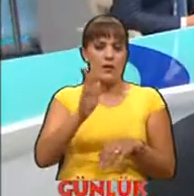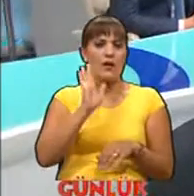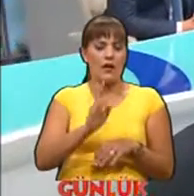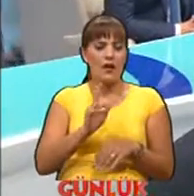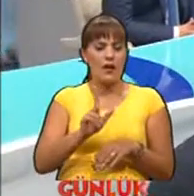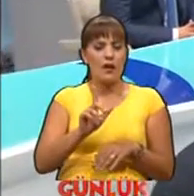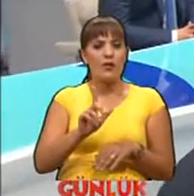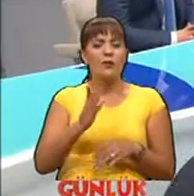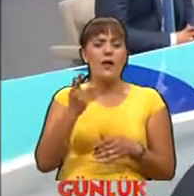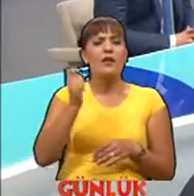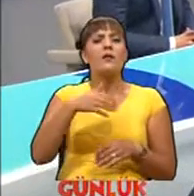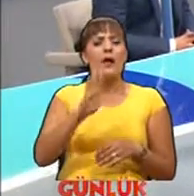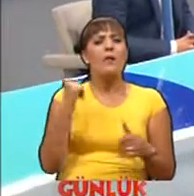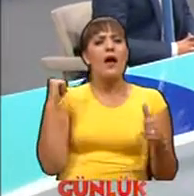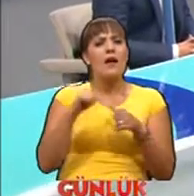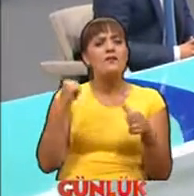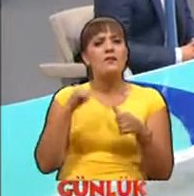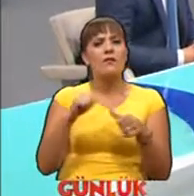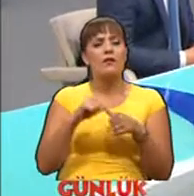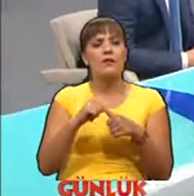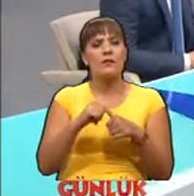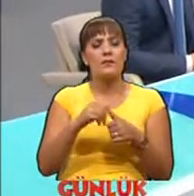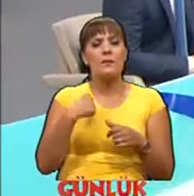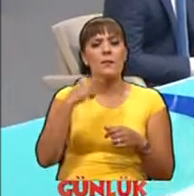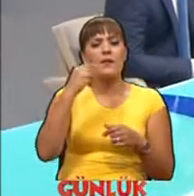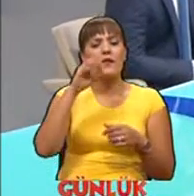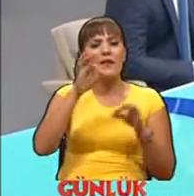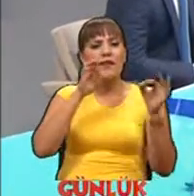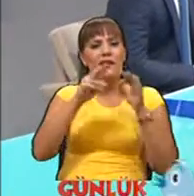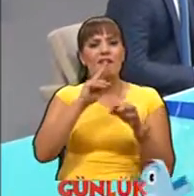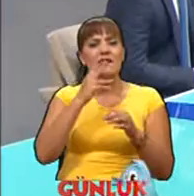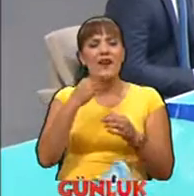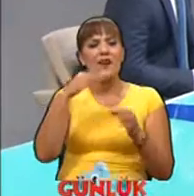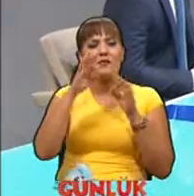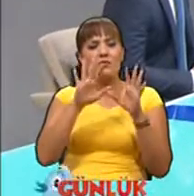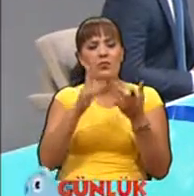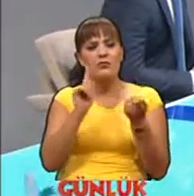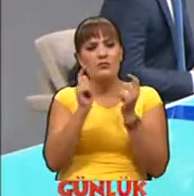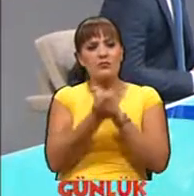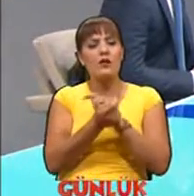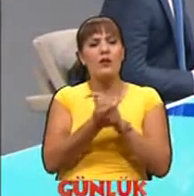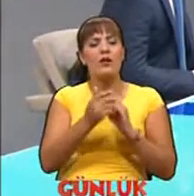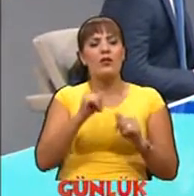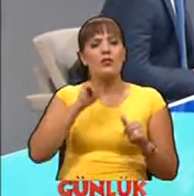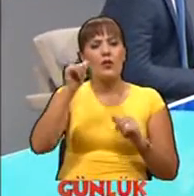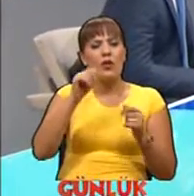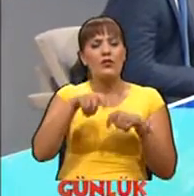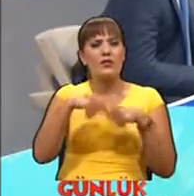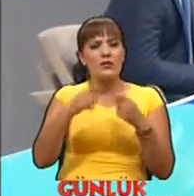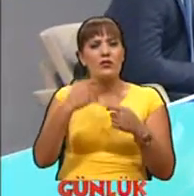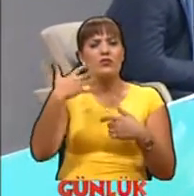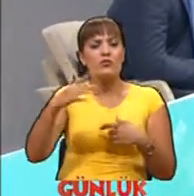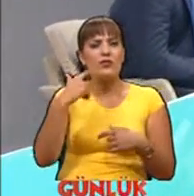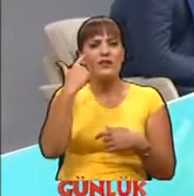gerekiyor. Ettirmedi ama her seferinde işte efendim plaklar oluştu, renkler bozulmalar, efendim dolgular